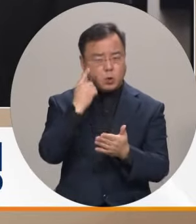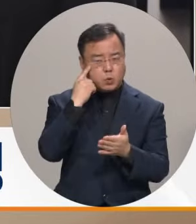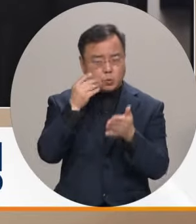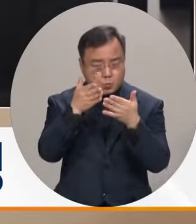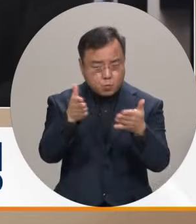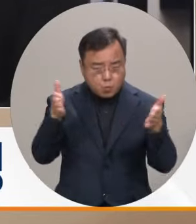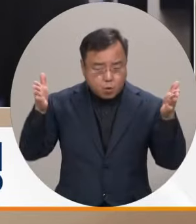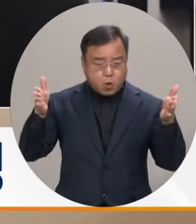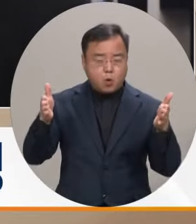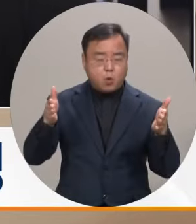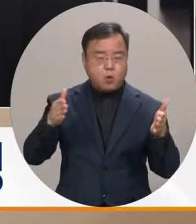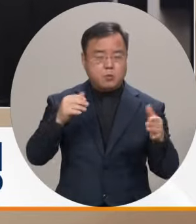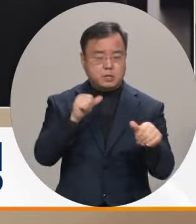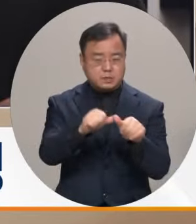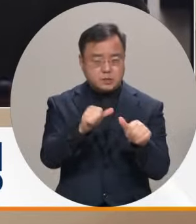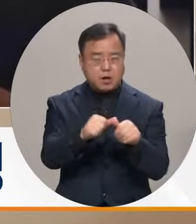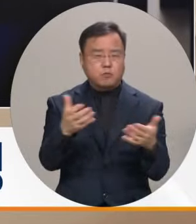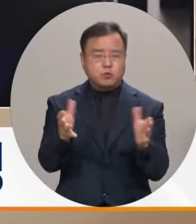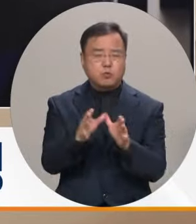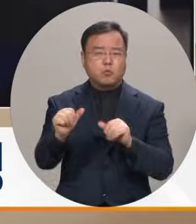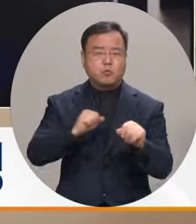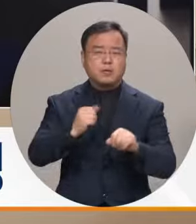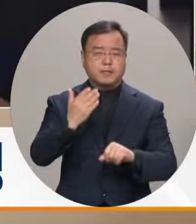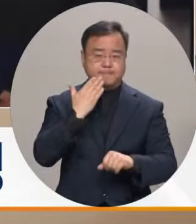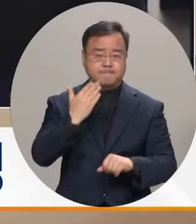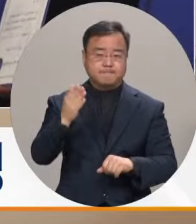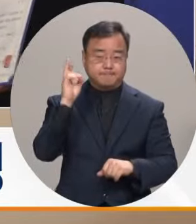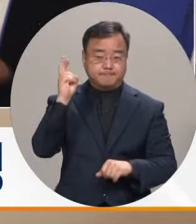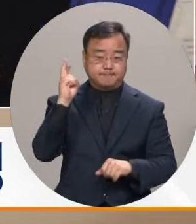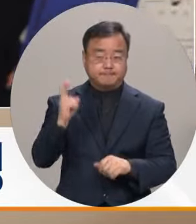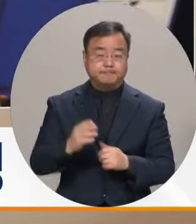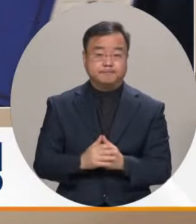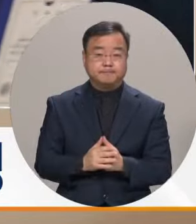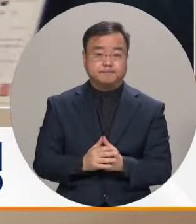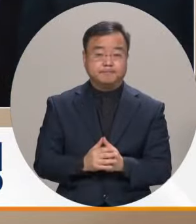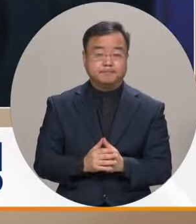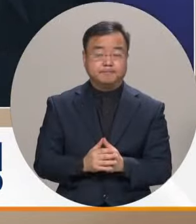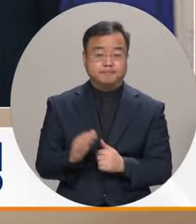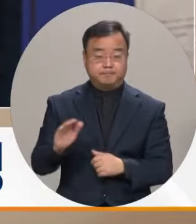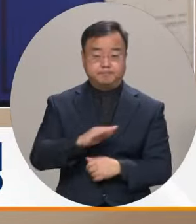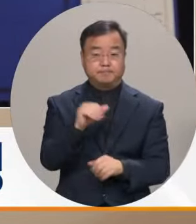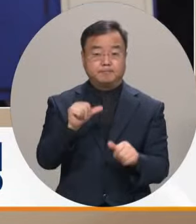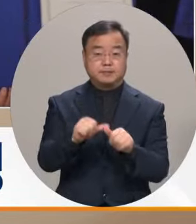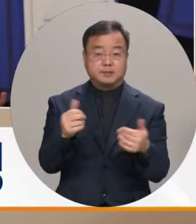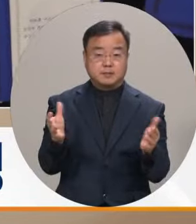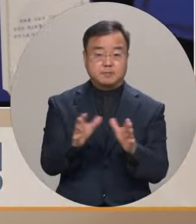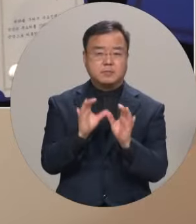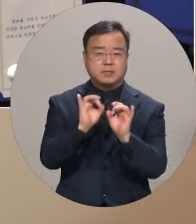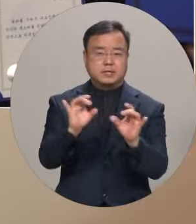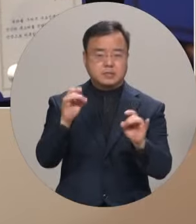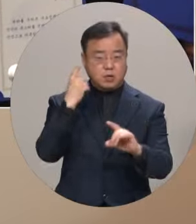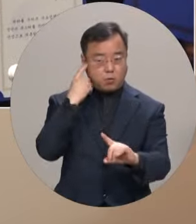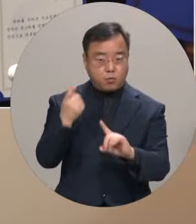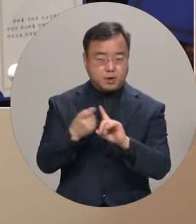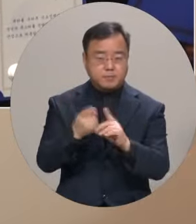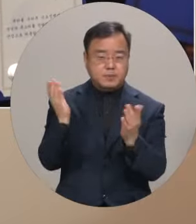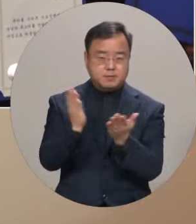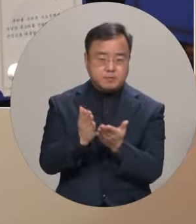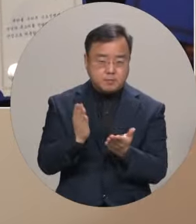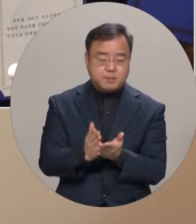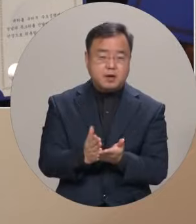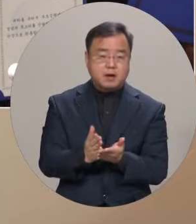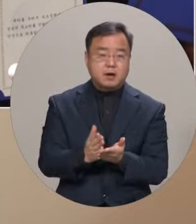활동을 할 수 있을 거라 생각합니다 2030 자문단은 각자 관심 분야에 맞게 물안경